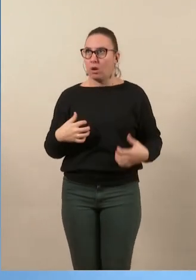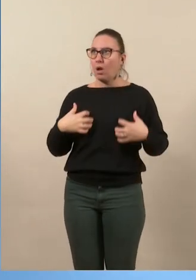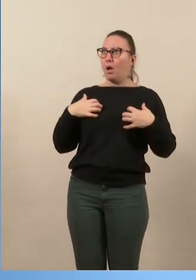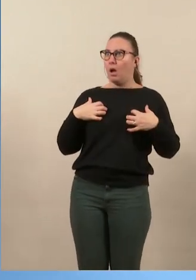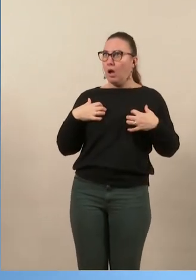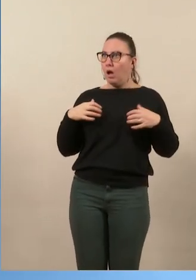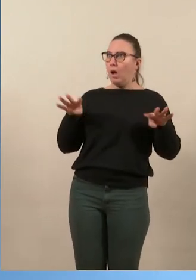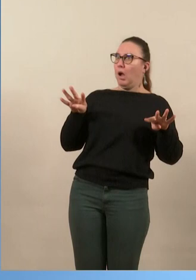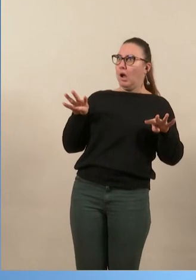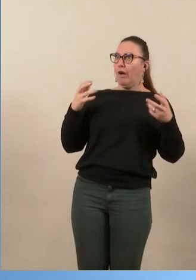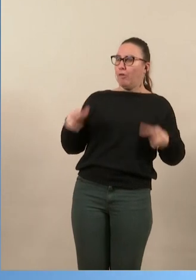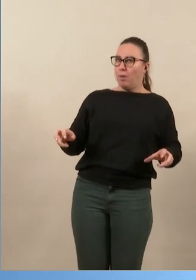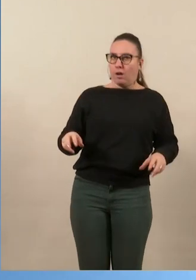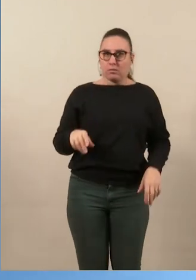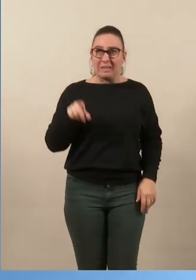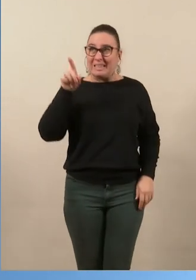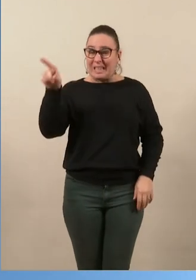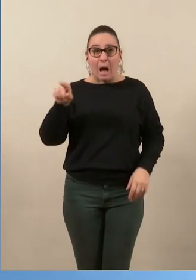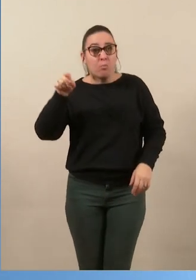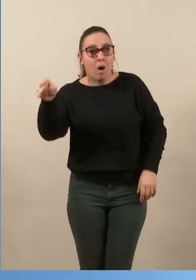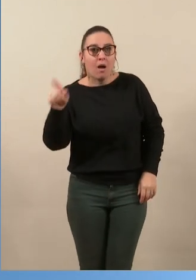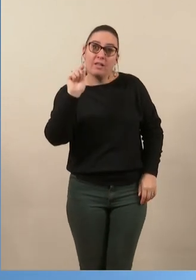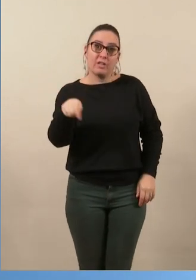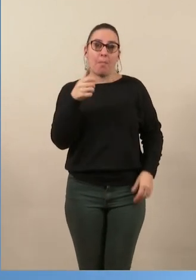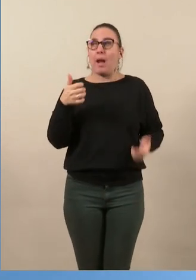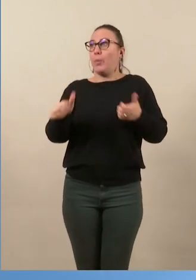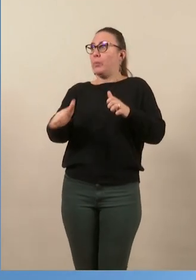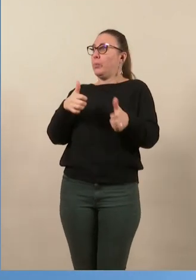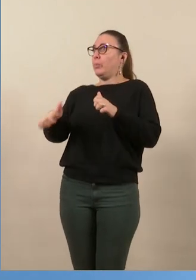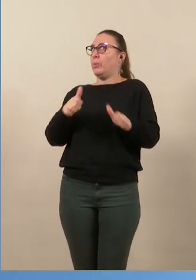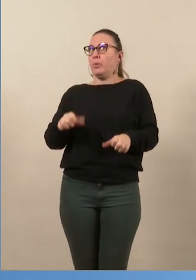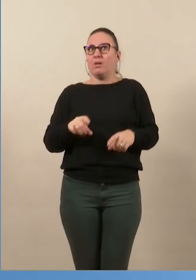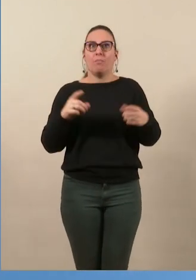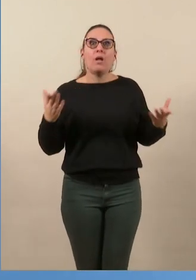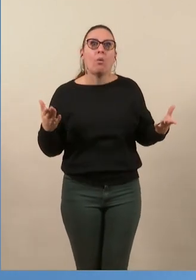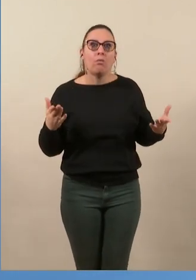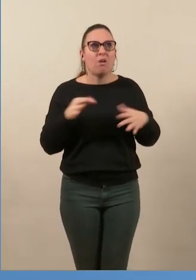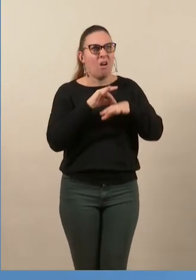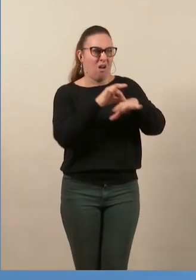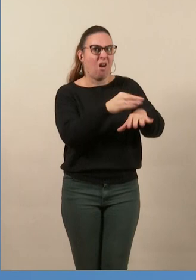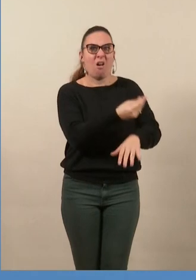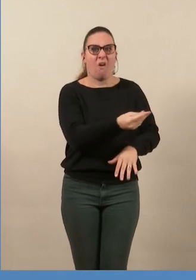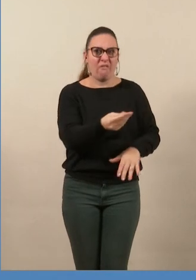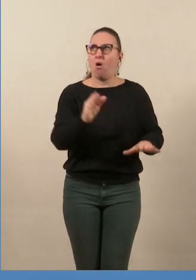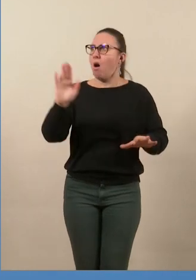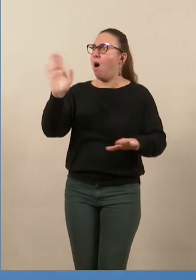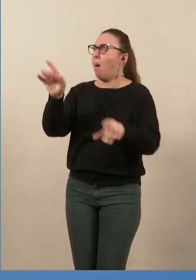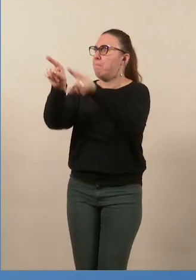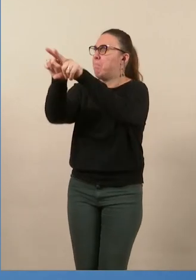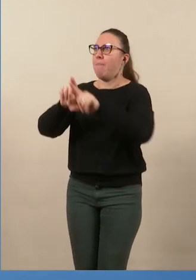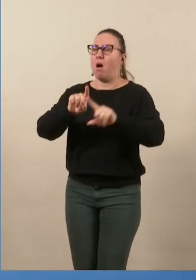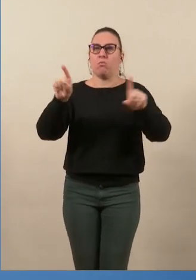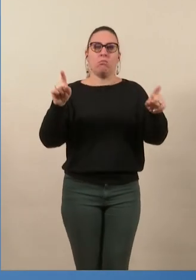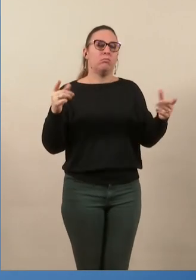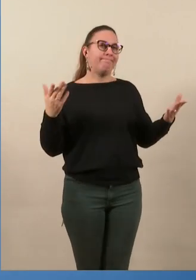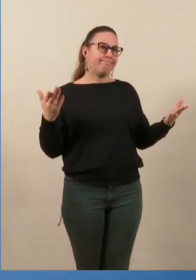pense que la montagne c'est ça il est logique de pas vouloir forcément y emmener ses enfants et c'est l'un des freins que